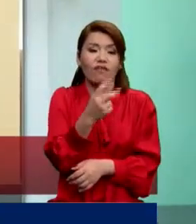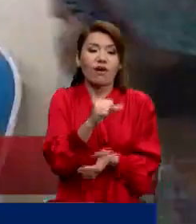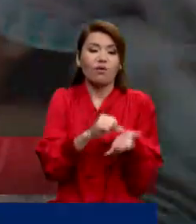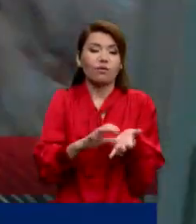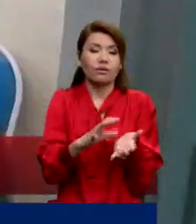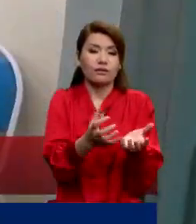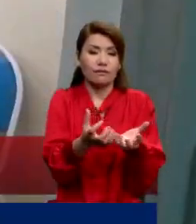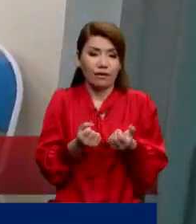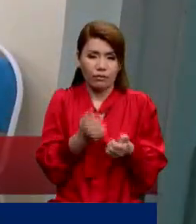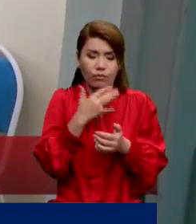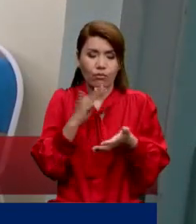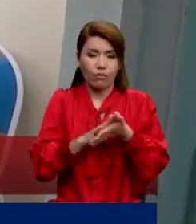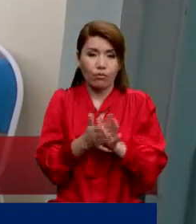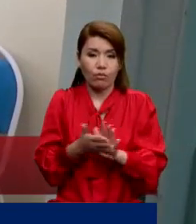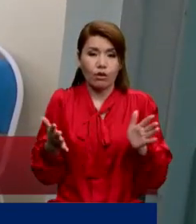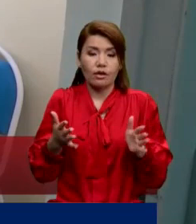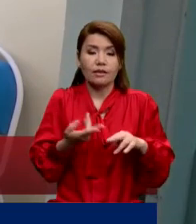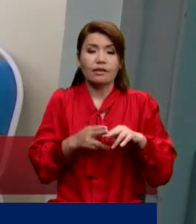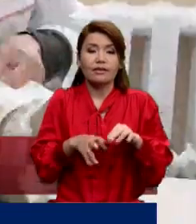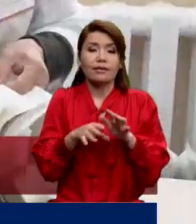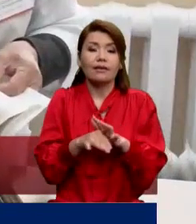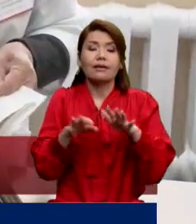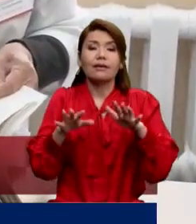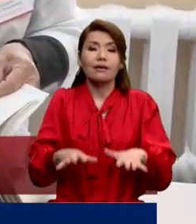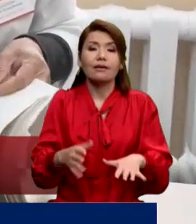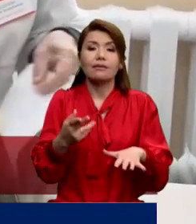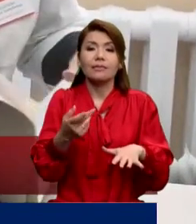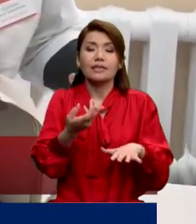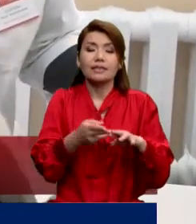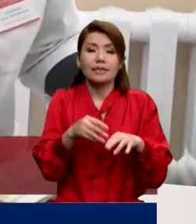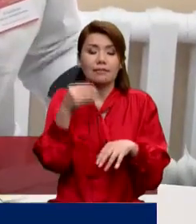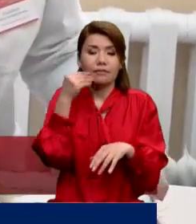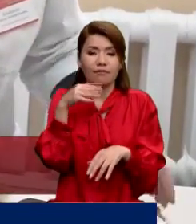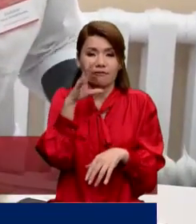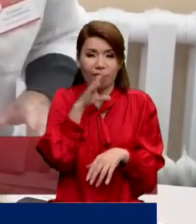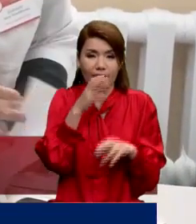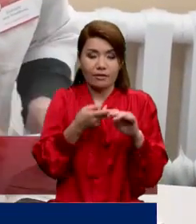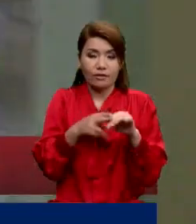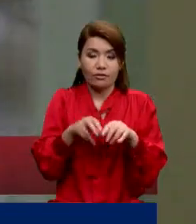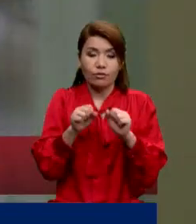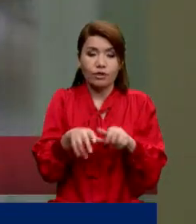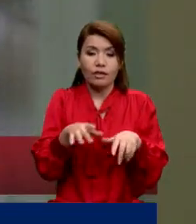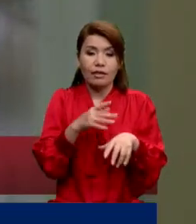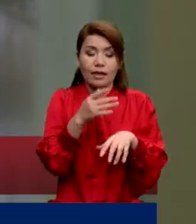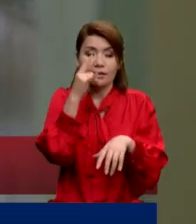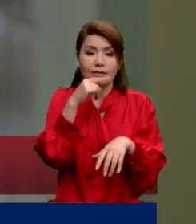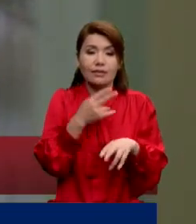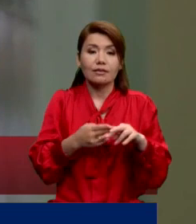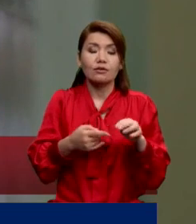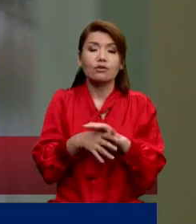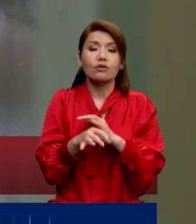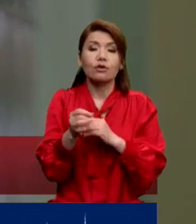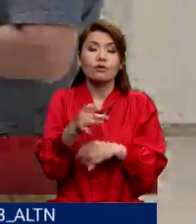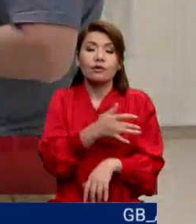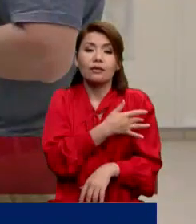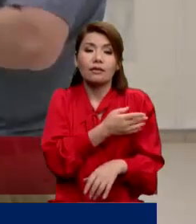болатын жағдай көп. Шамадан тыс жүктемеден бөлек бұл сайып келгенде сапаға да әсер етеді. Қазақстандықтардың жартысынан астамы медициналық